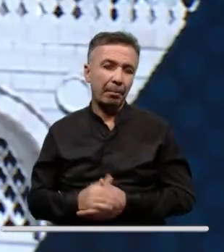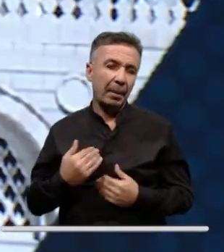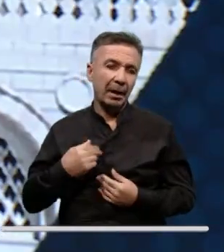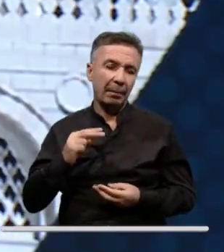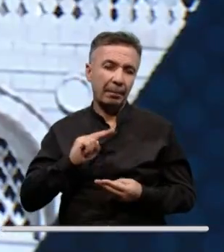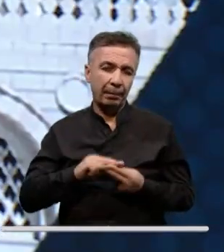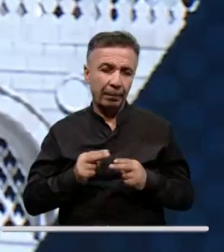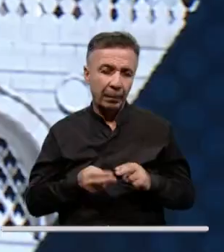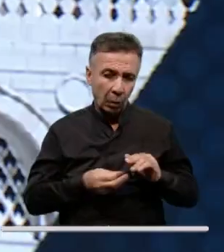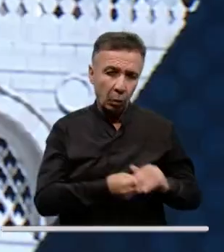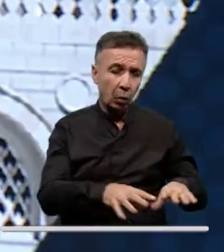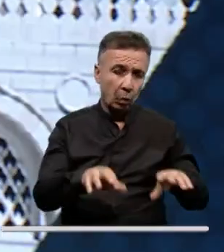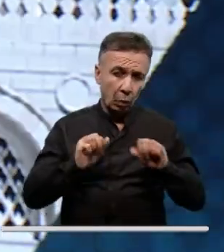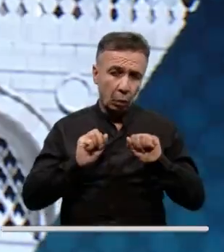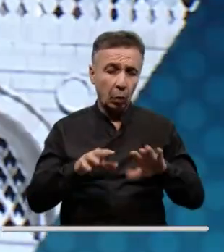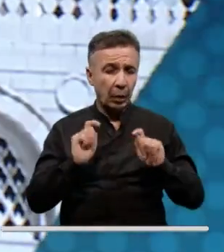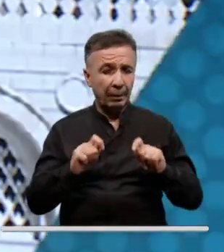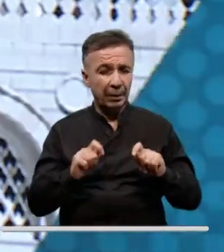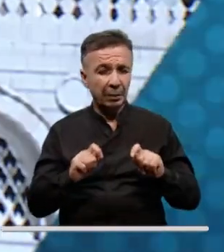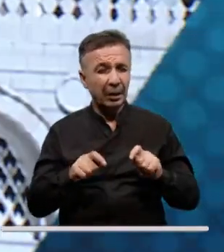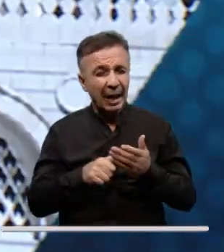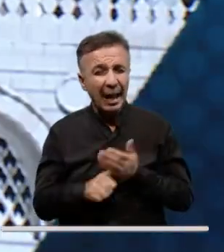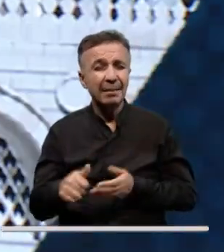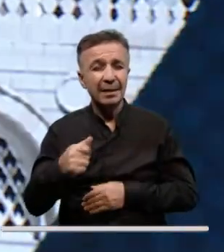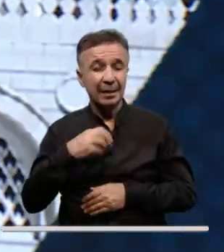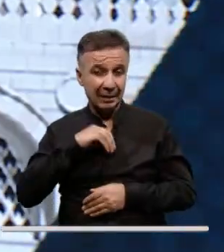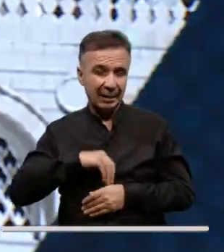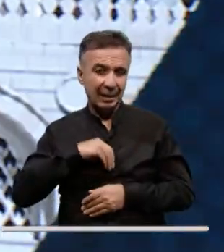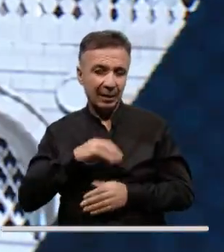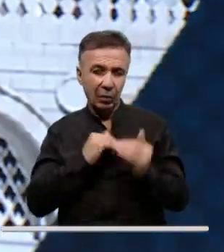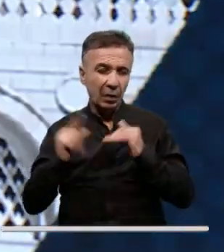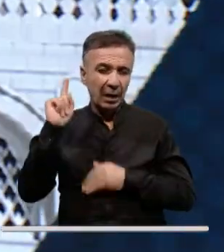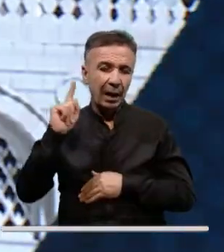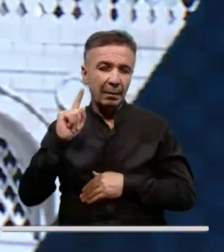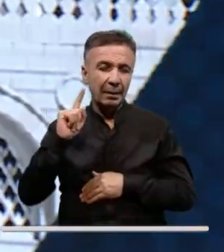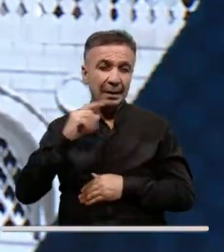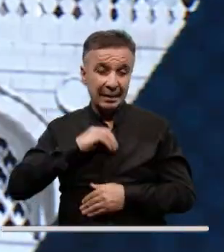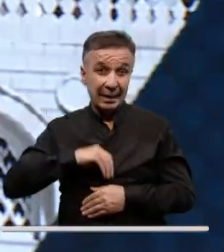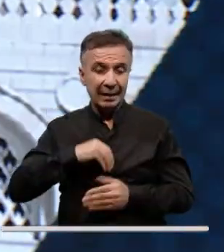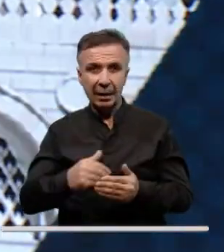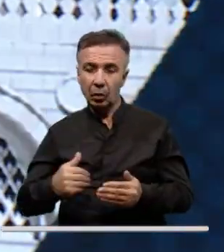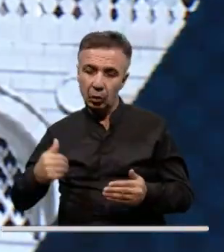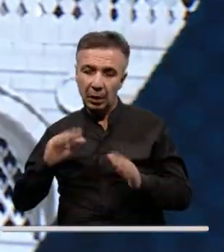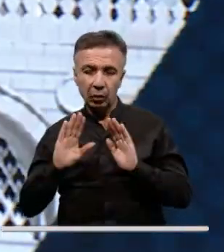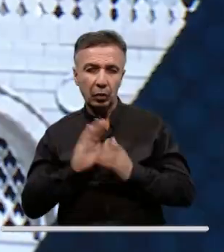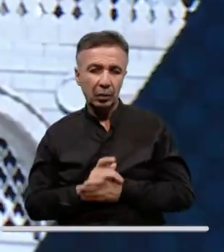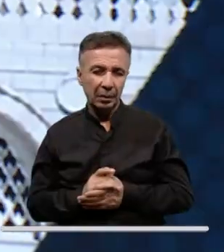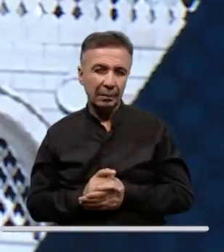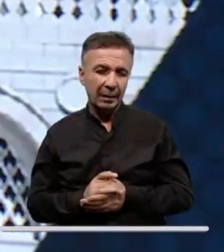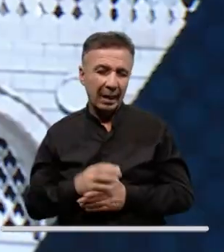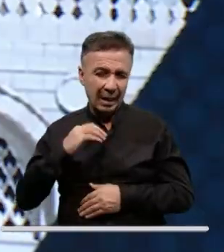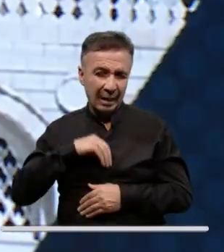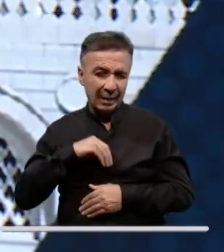yapıldı bana sihir yapıldı Bunların hepsi zandır Yüce Rabbimiz bize zaman uzaklaşın zannın peşine